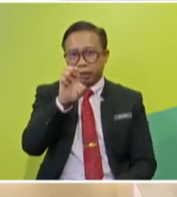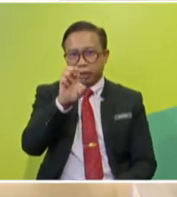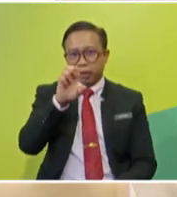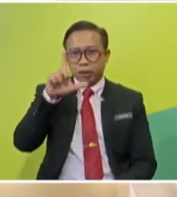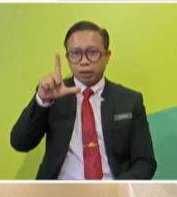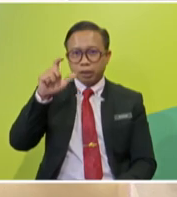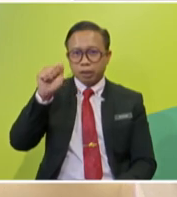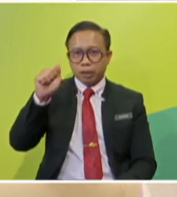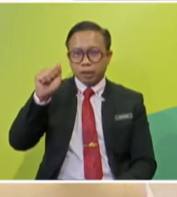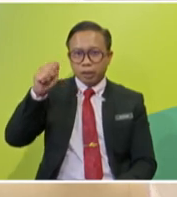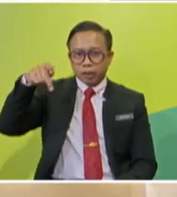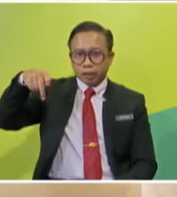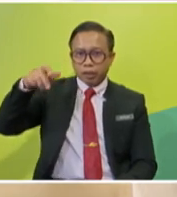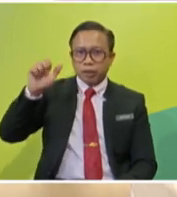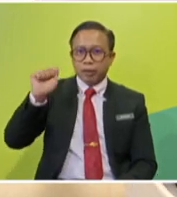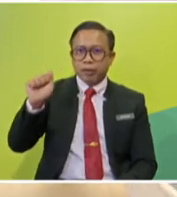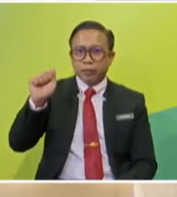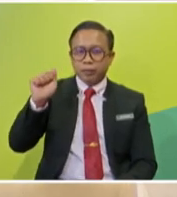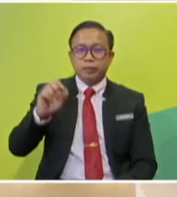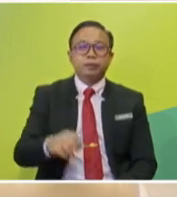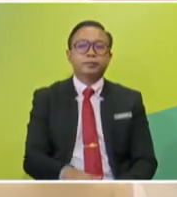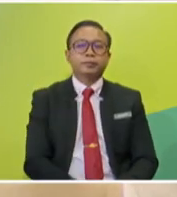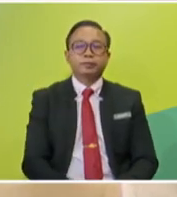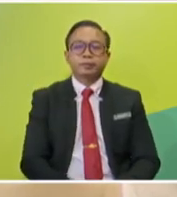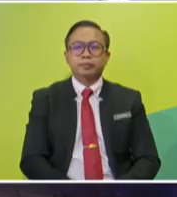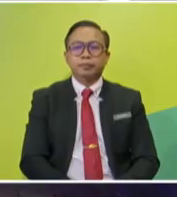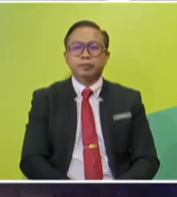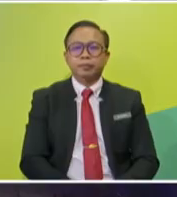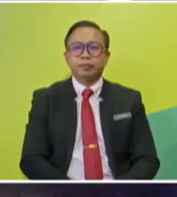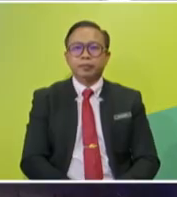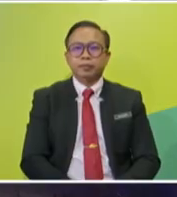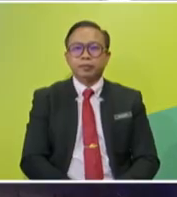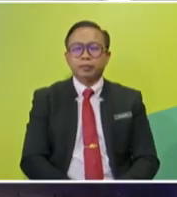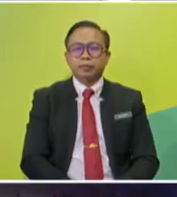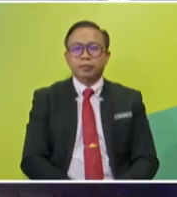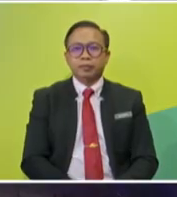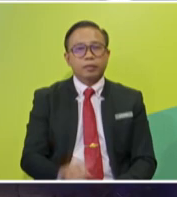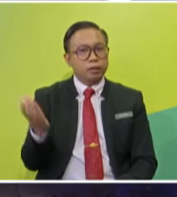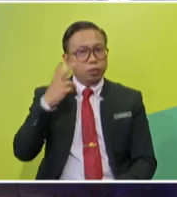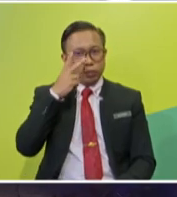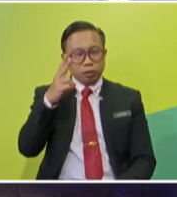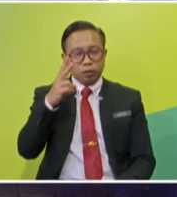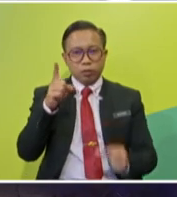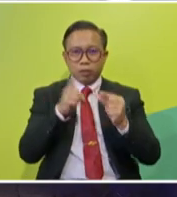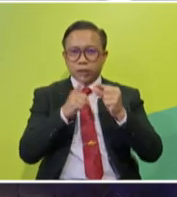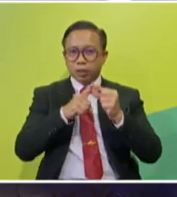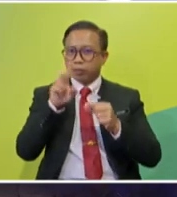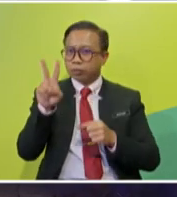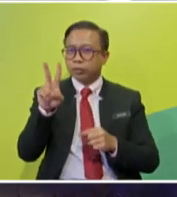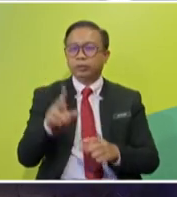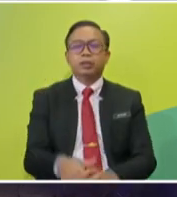lava ke lava Oke yuk perkataan kedua pula